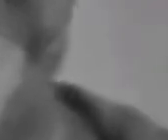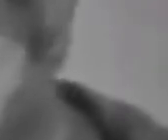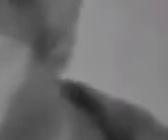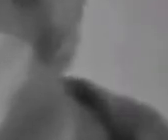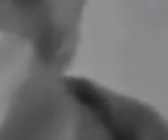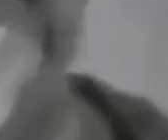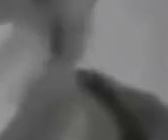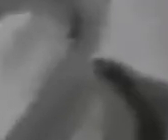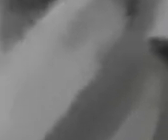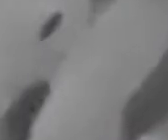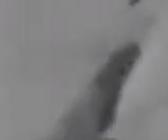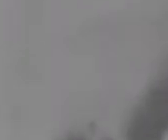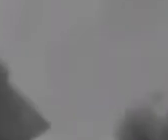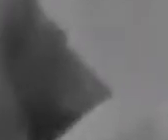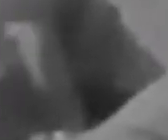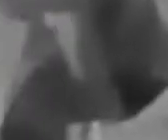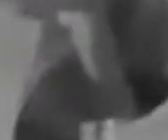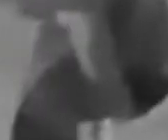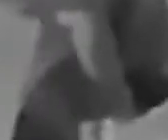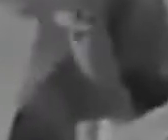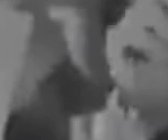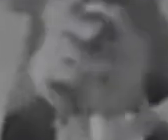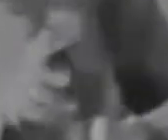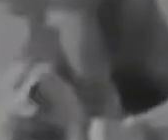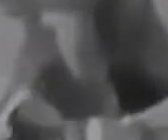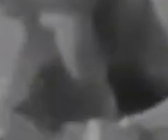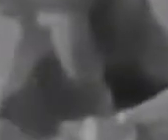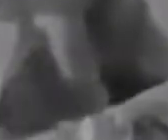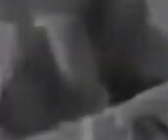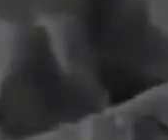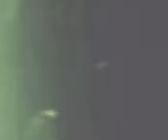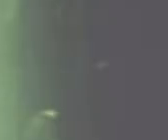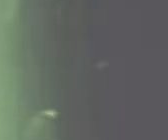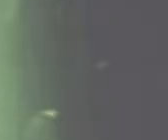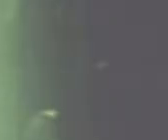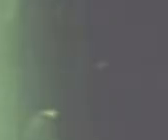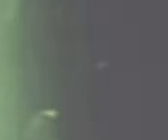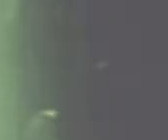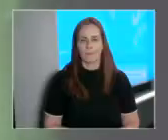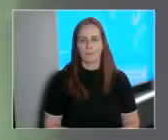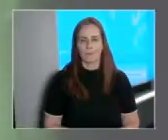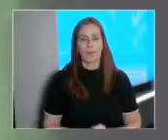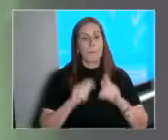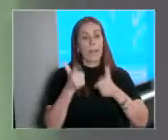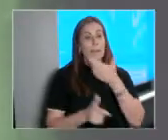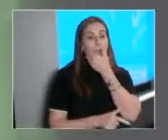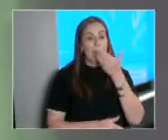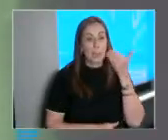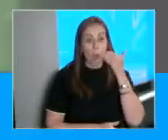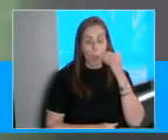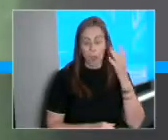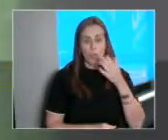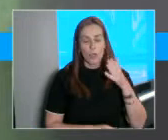חברי היקר, הם אינם בחורים נחמדים. מלחמת יום הכיפורים שהפתיע